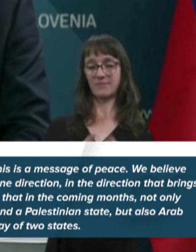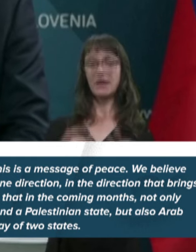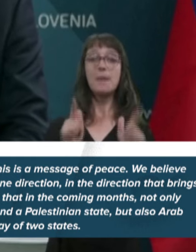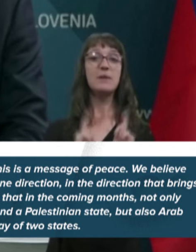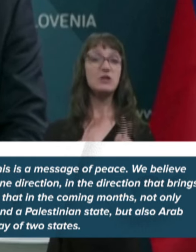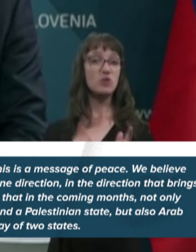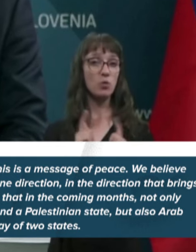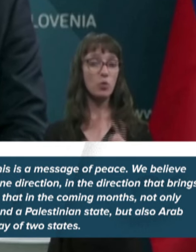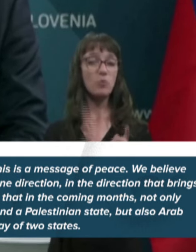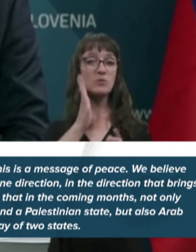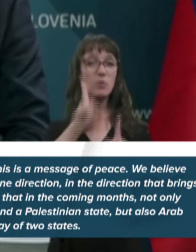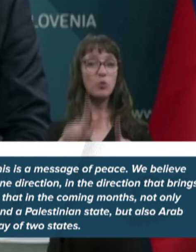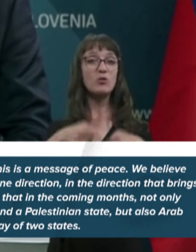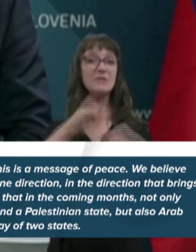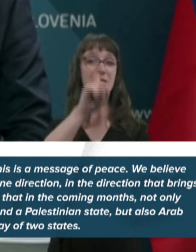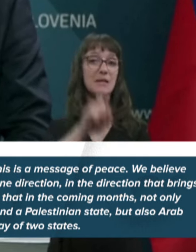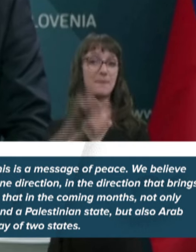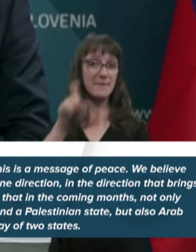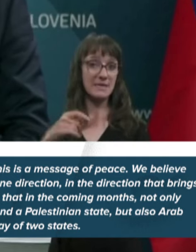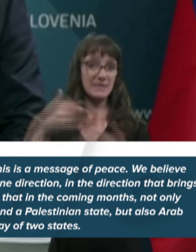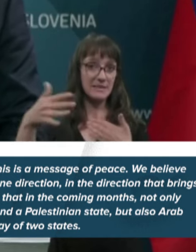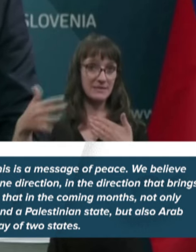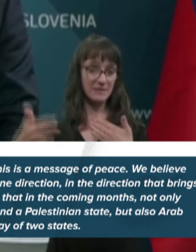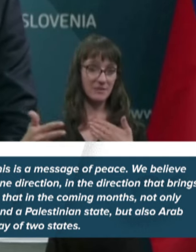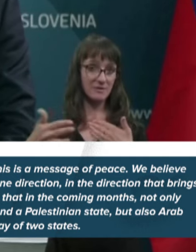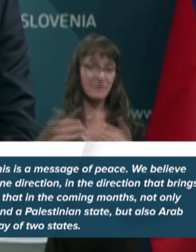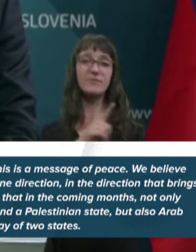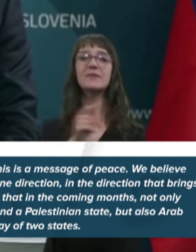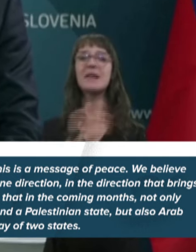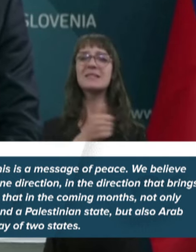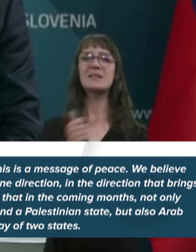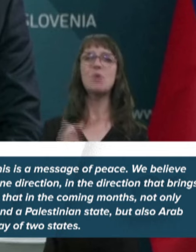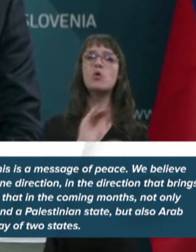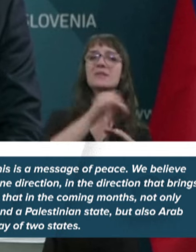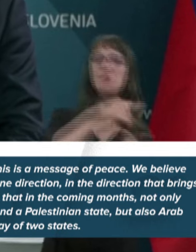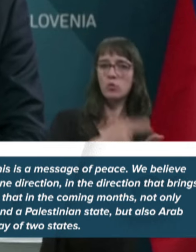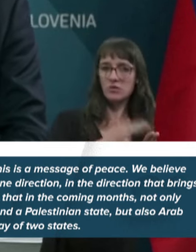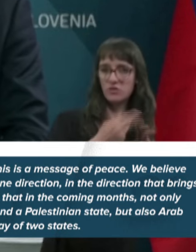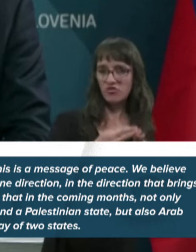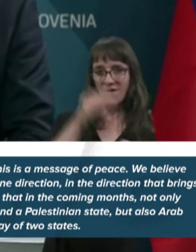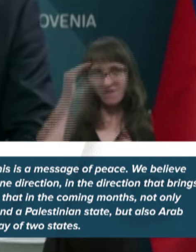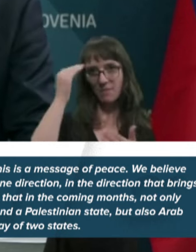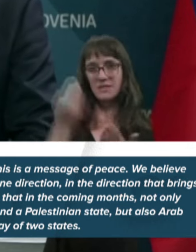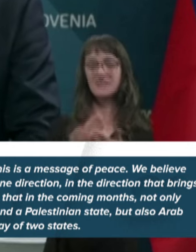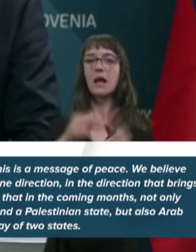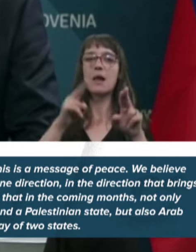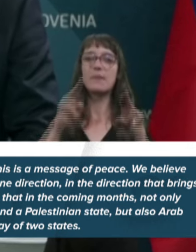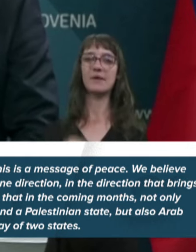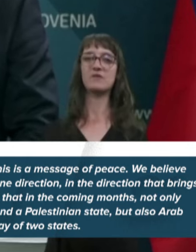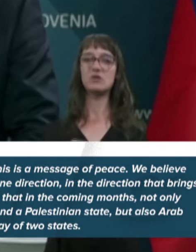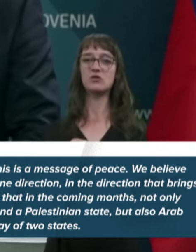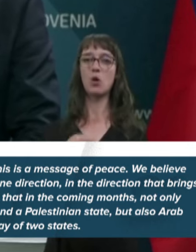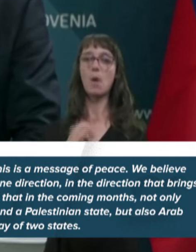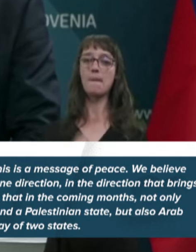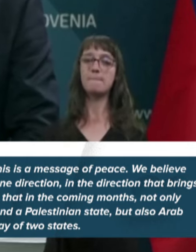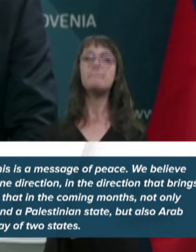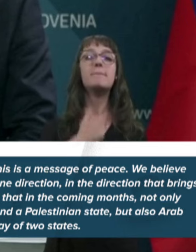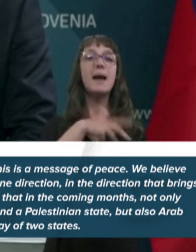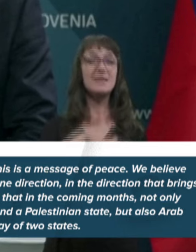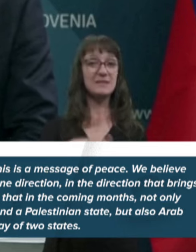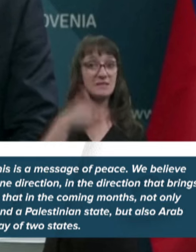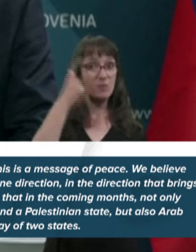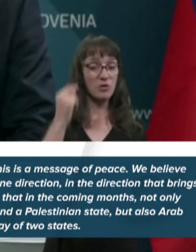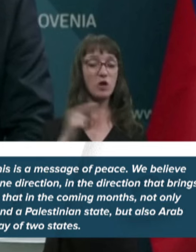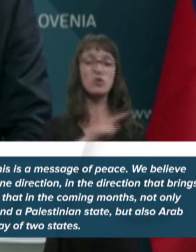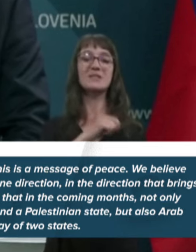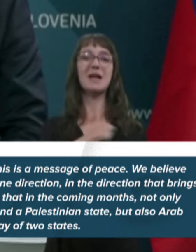Pričakujem, da bodo v naslednjih mesecih ne samo zahodne države priznale pravico palestinskemu narodu do